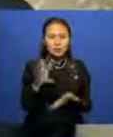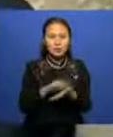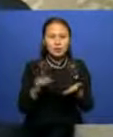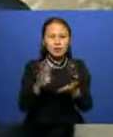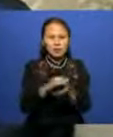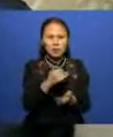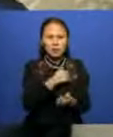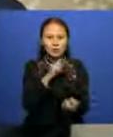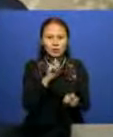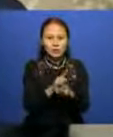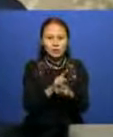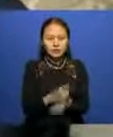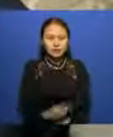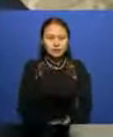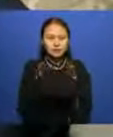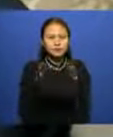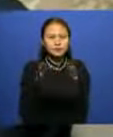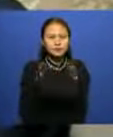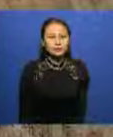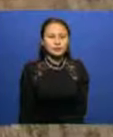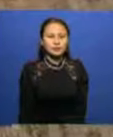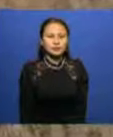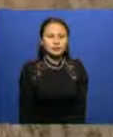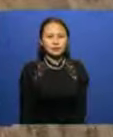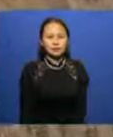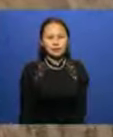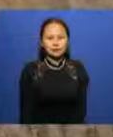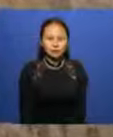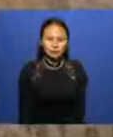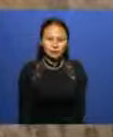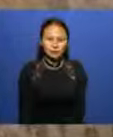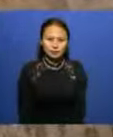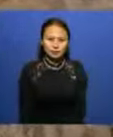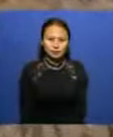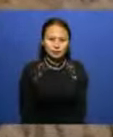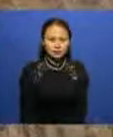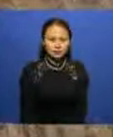алсақ дейді. Қарлығаш Қасиетова, Арман Якубов, Марат Игіліков, Алексей Омельницкий, Павлодар облысы.